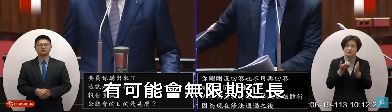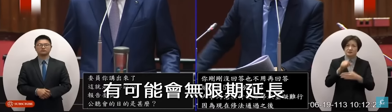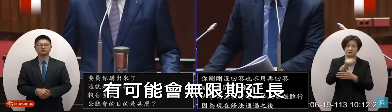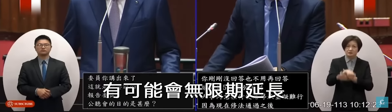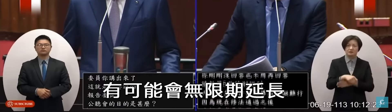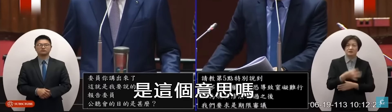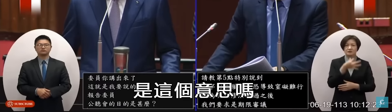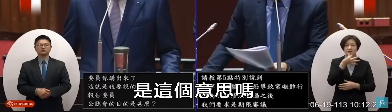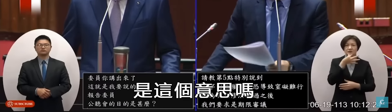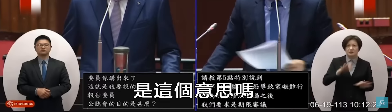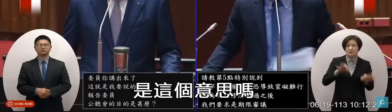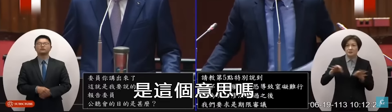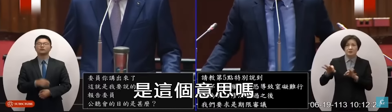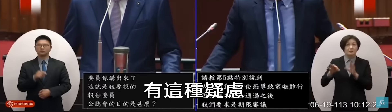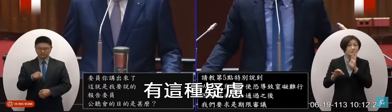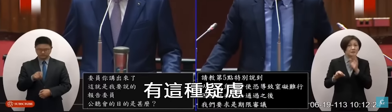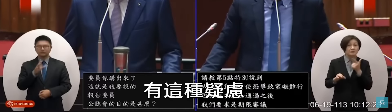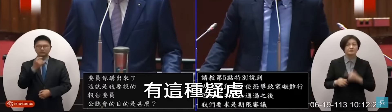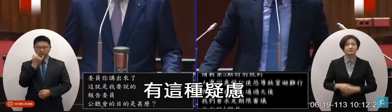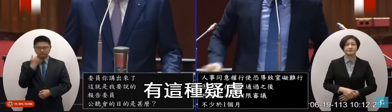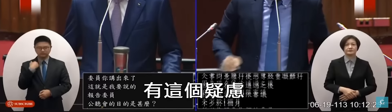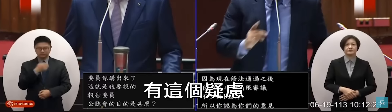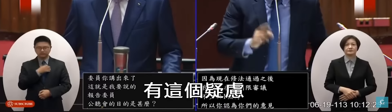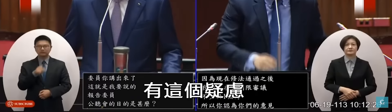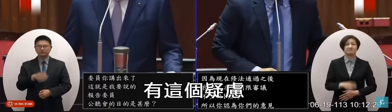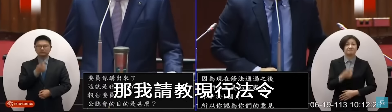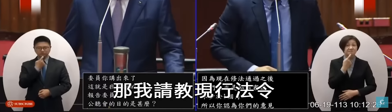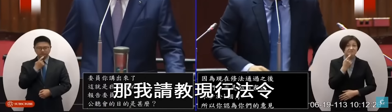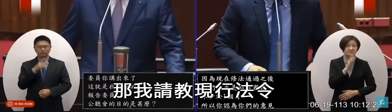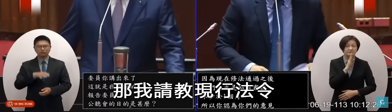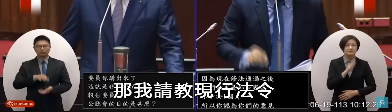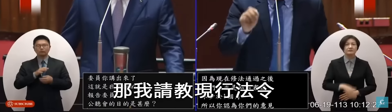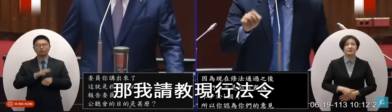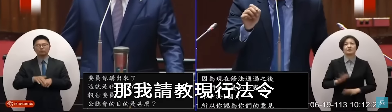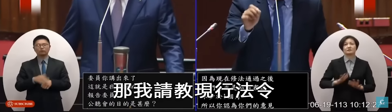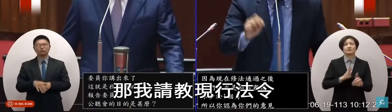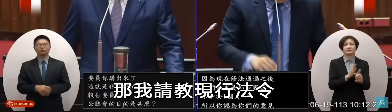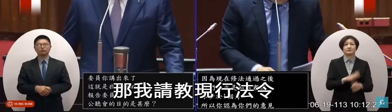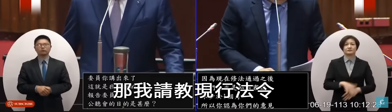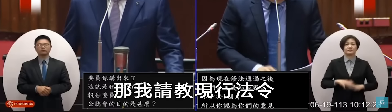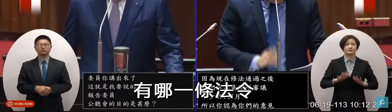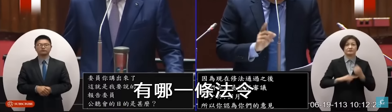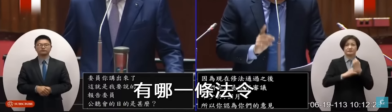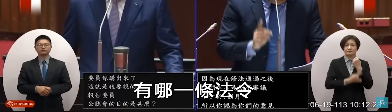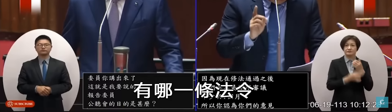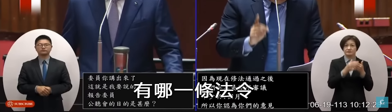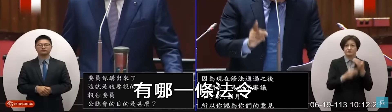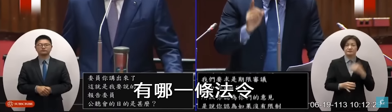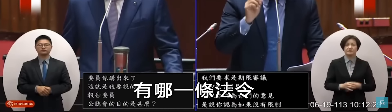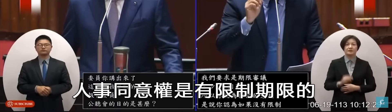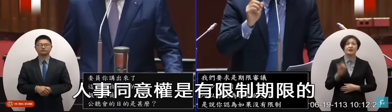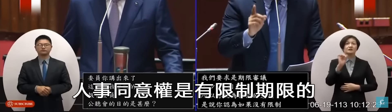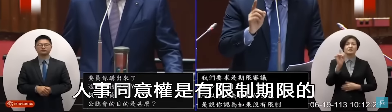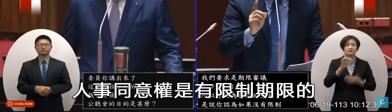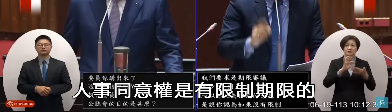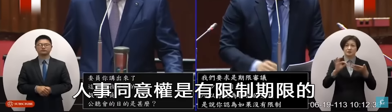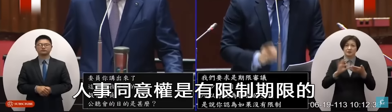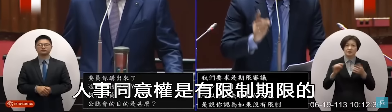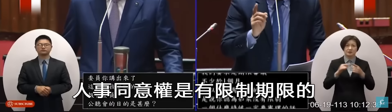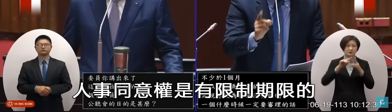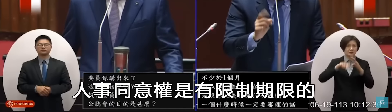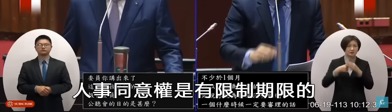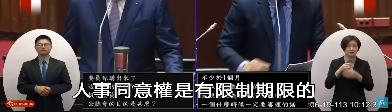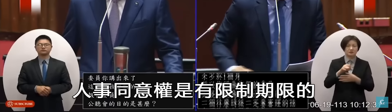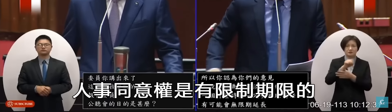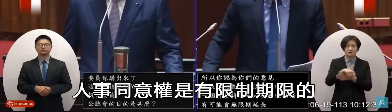无限期延长，是这个意思吗？ 有这种疑虑、啊， 有这个疑虑。那我请教，现行法令有哪一条法令人事同意